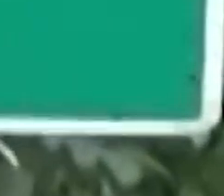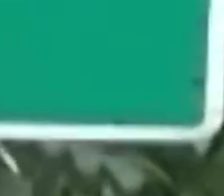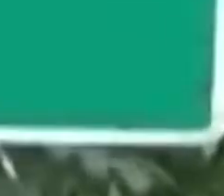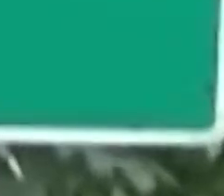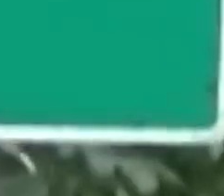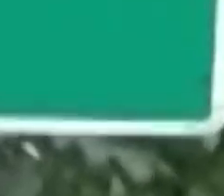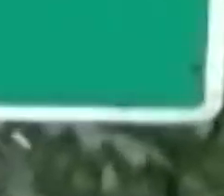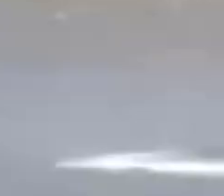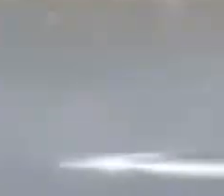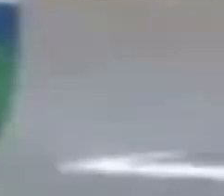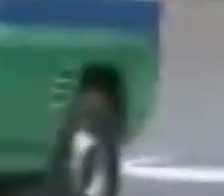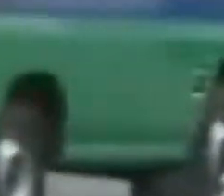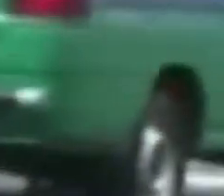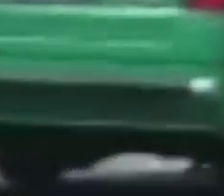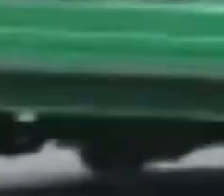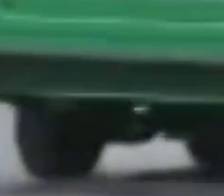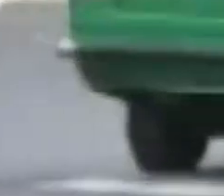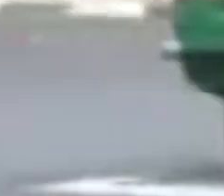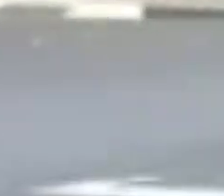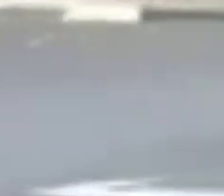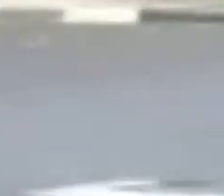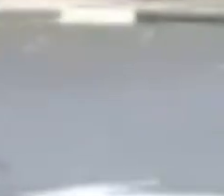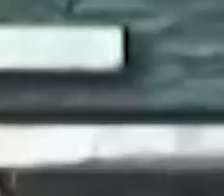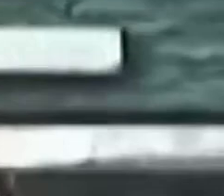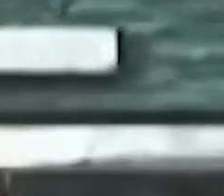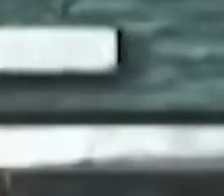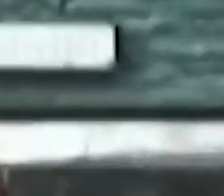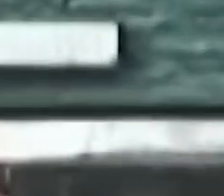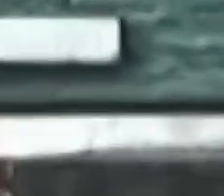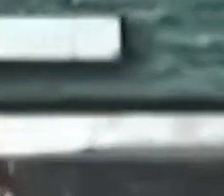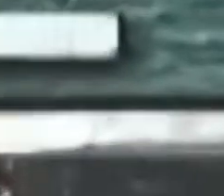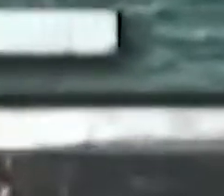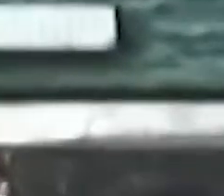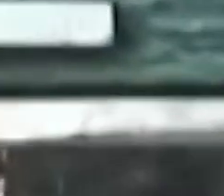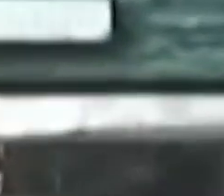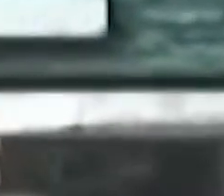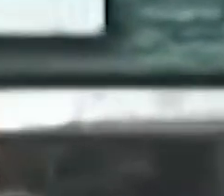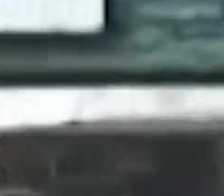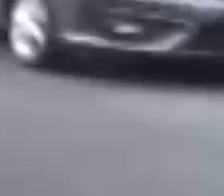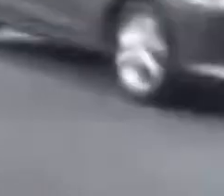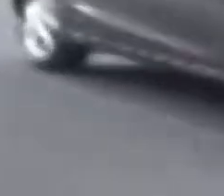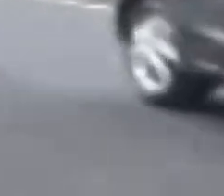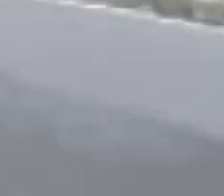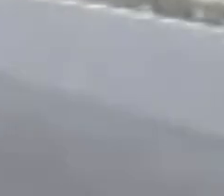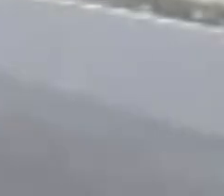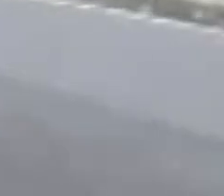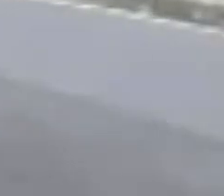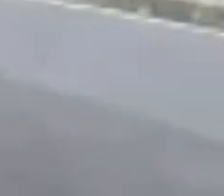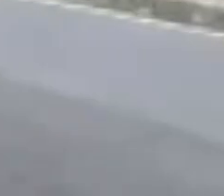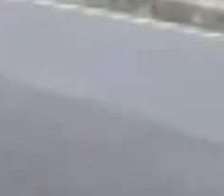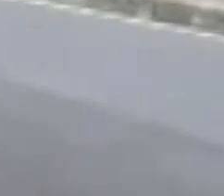Bandung menerapkan pembatasan sosial berskala mikro di kawasan Hegarmana. Akses masuk kawasan tersebut ditutup dan hanya dibatasi bagi penghuni